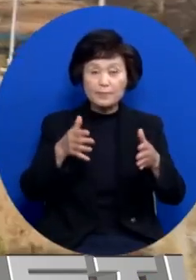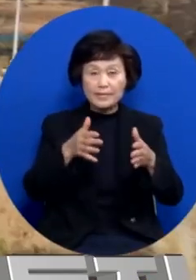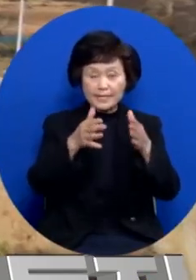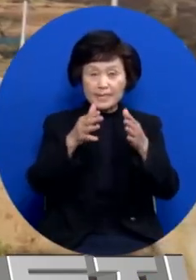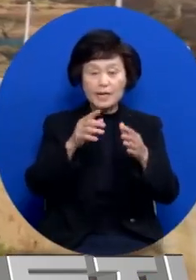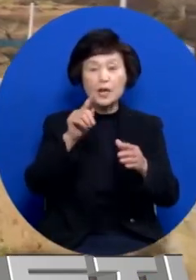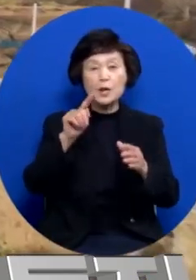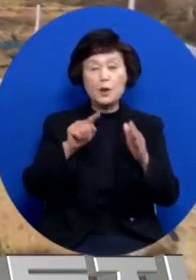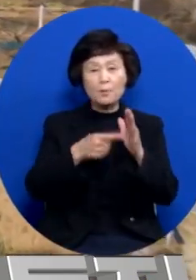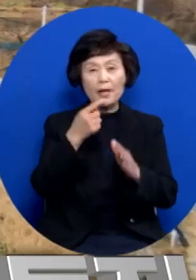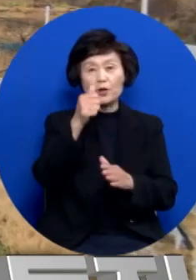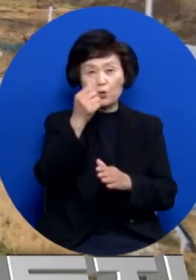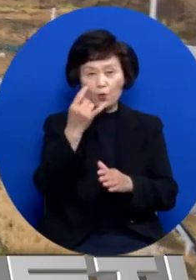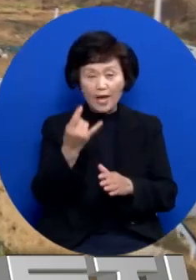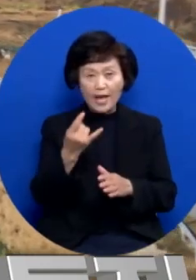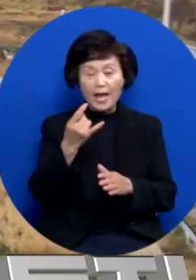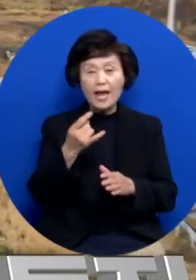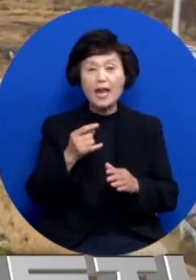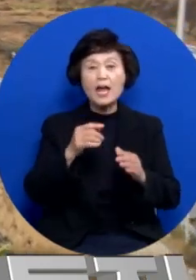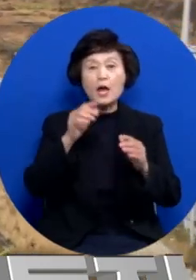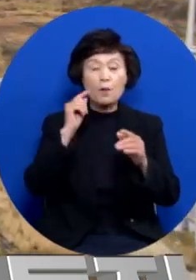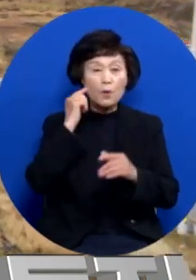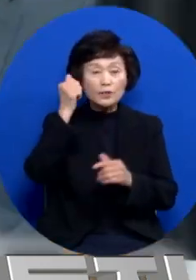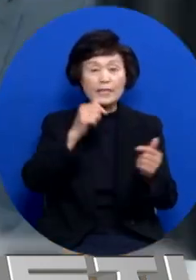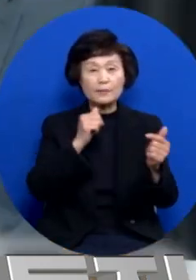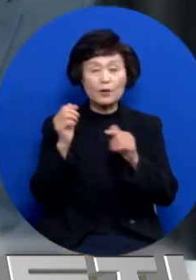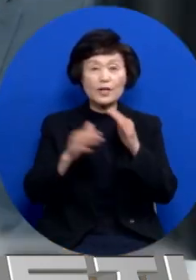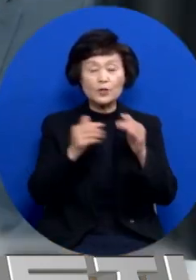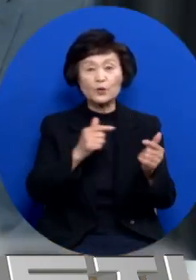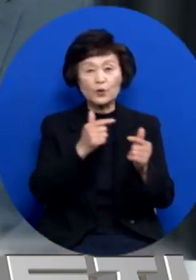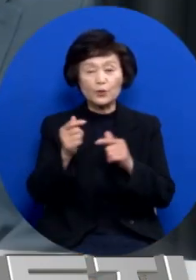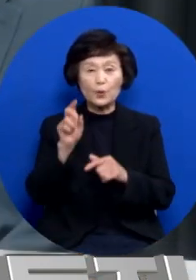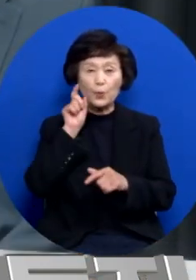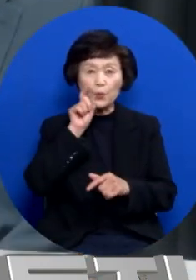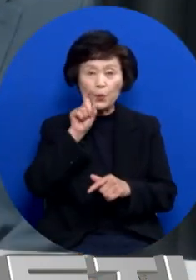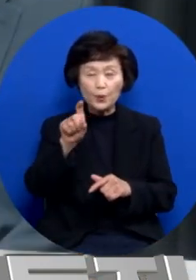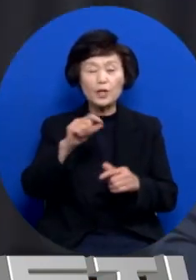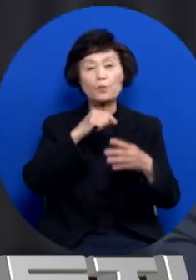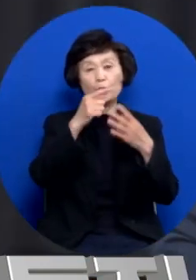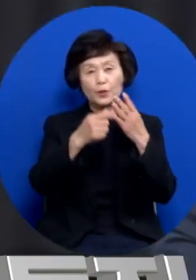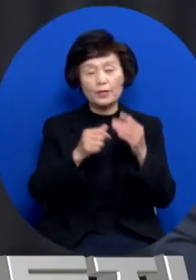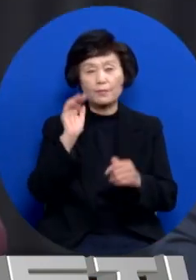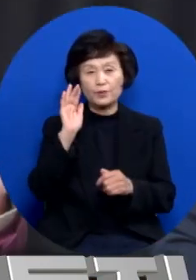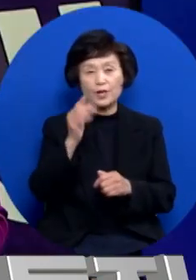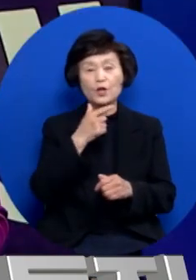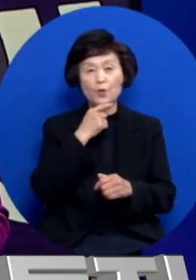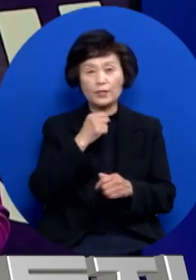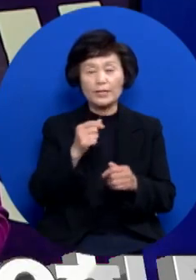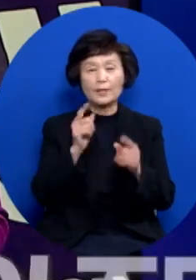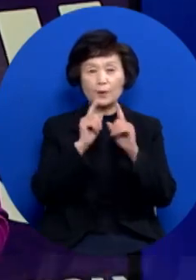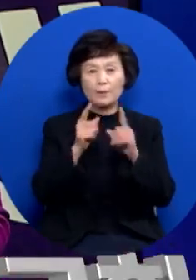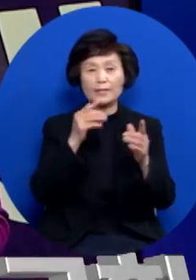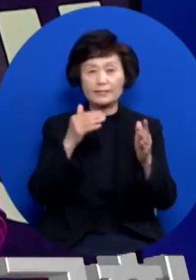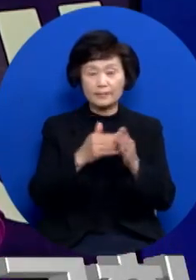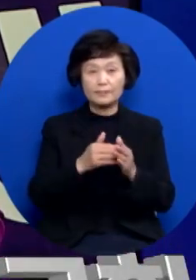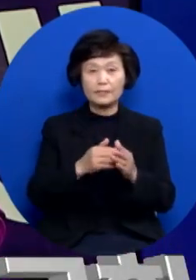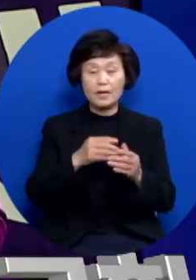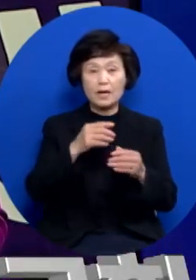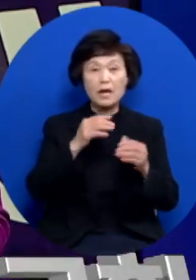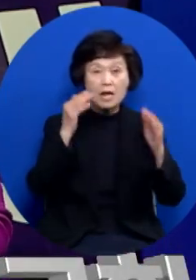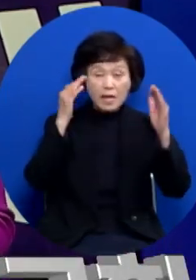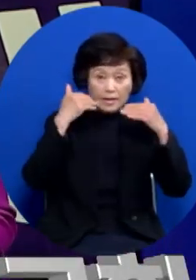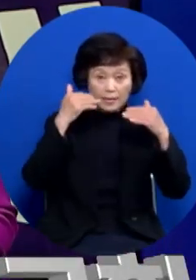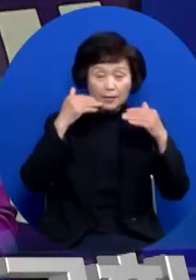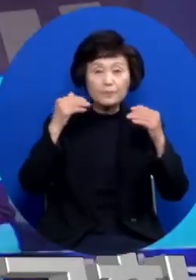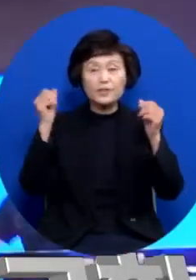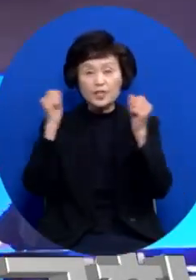세계로 금란교회 성도들은 기독교 예능으로 장수하는 프로그램이 되길 바란다고 전했습니다. 매년 여름과